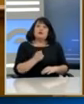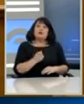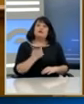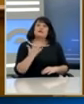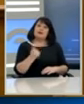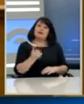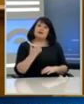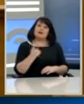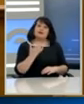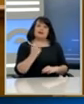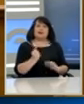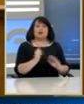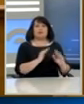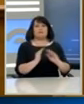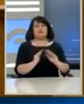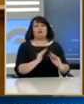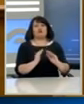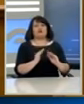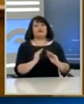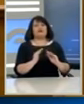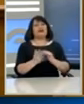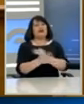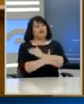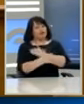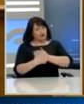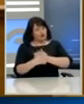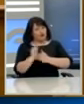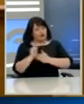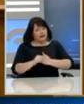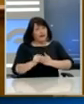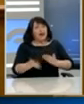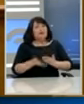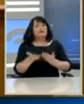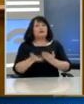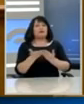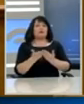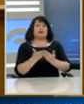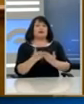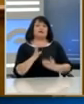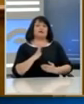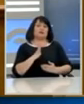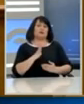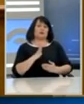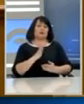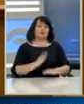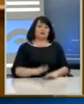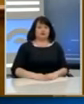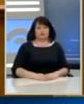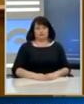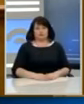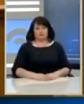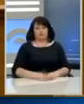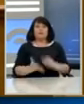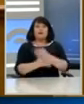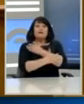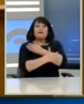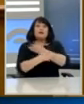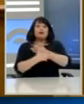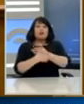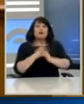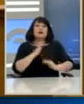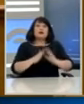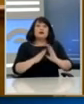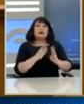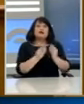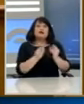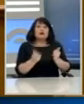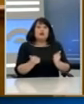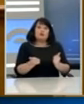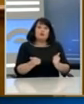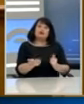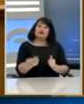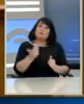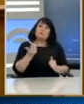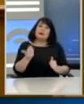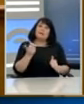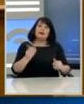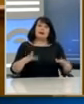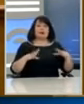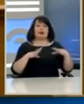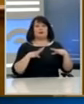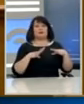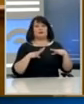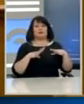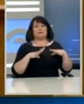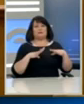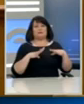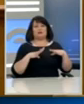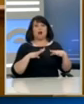ένα δίχτυ προστασίας από τη φτώχεια. Διότι μην ξεχνάτε ότι το δίχτυ προστασίας από την ακραία φτώχεια το διαμορφώσαμε ήδη από τις πρώτες